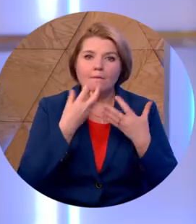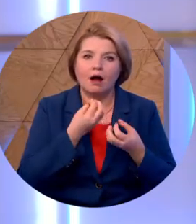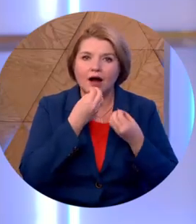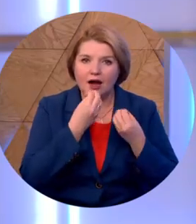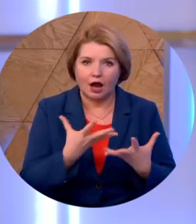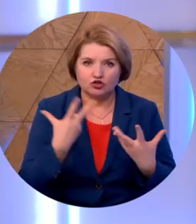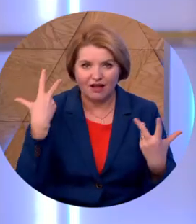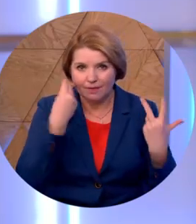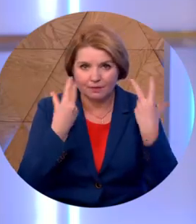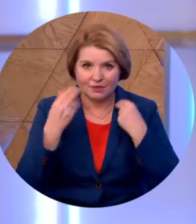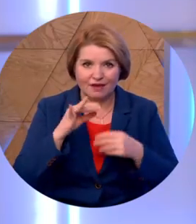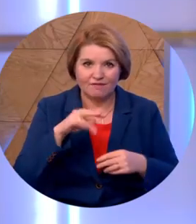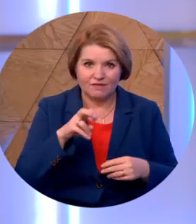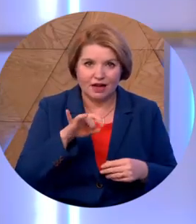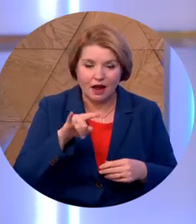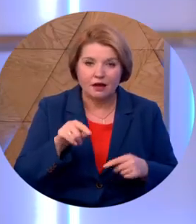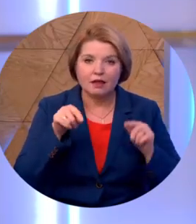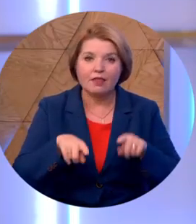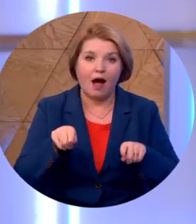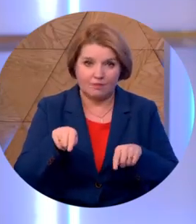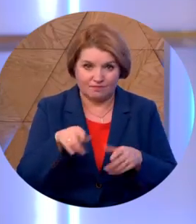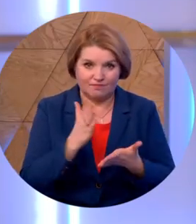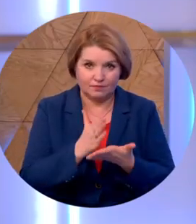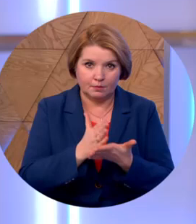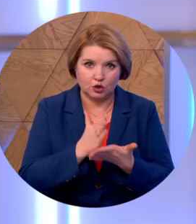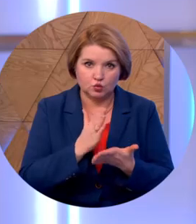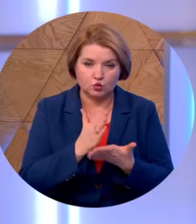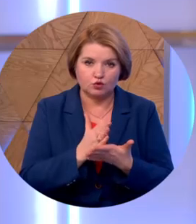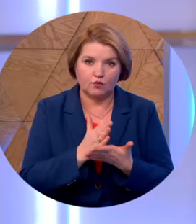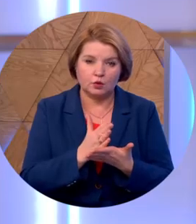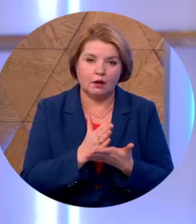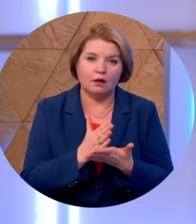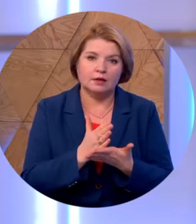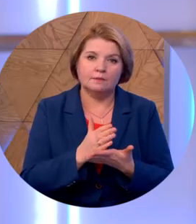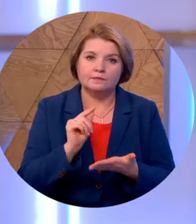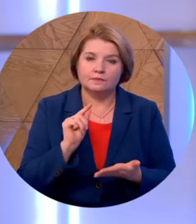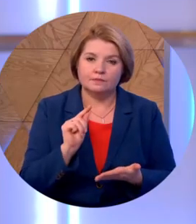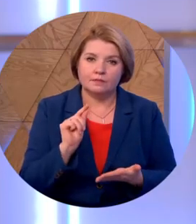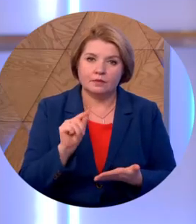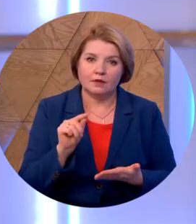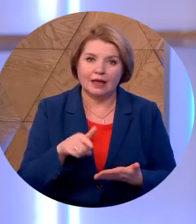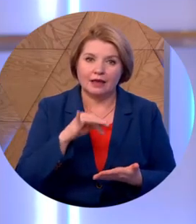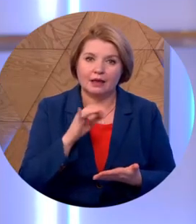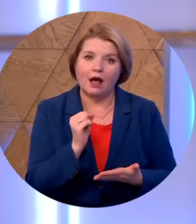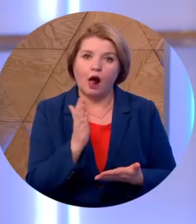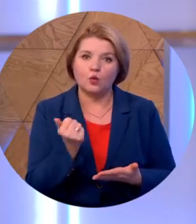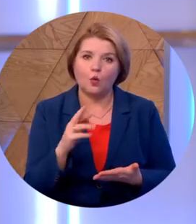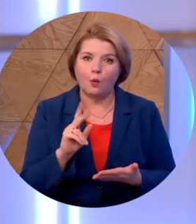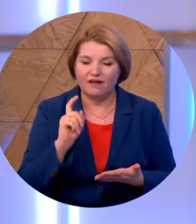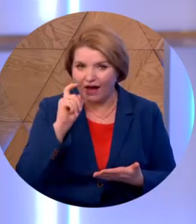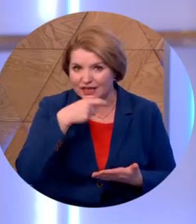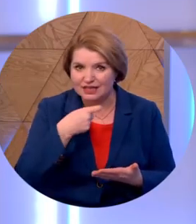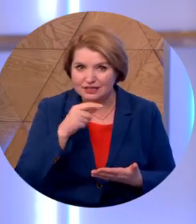гиалуроновой кислоты тем что в этих филлерах присутствует Вот это самая гиалуроновая кислота как правило она